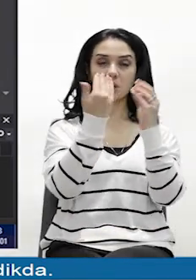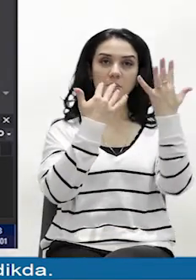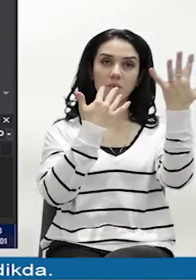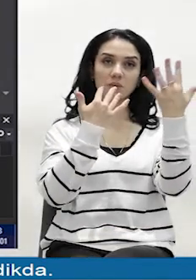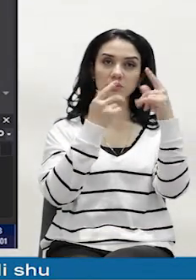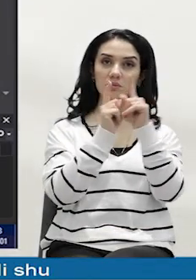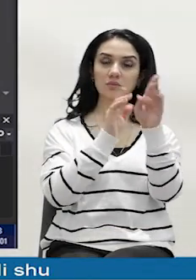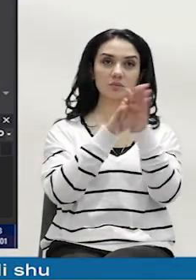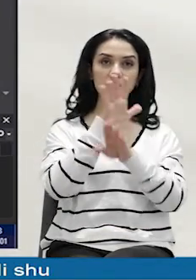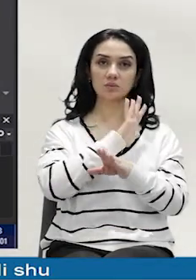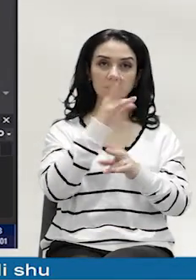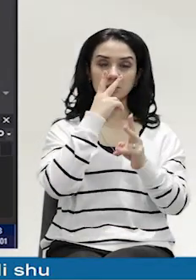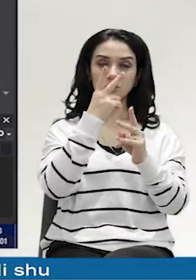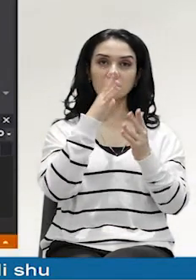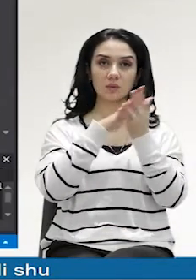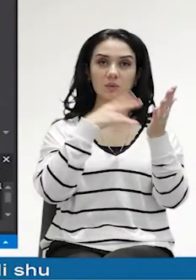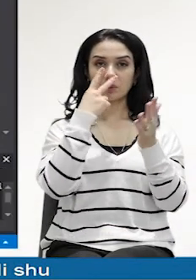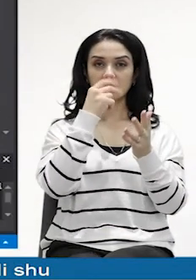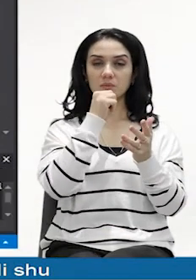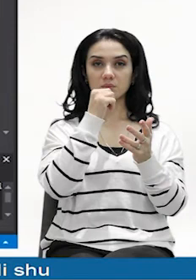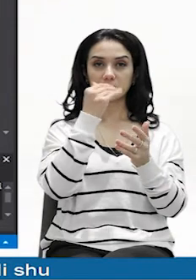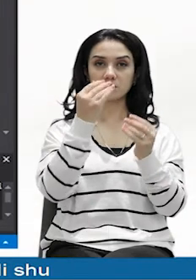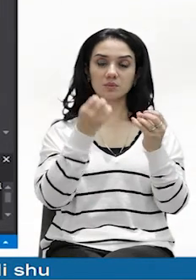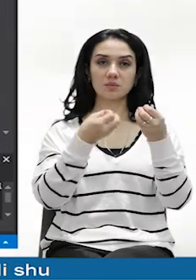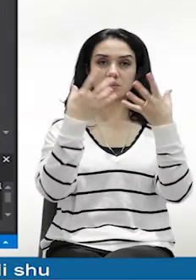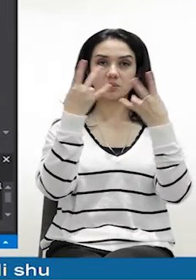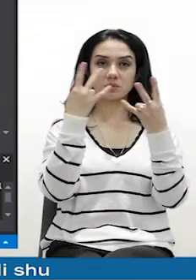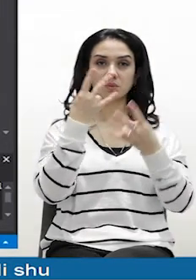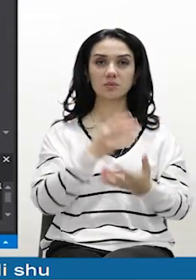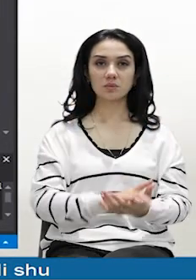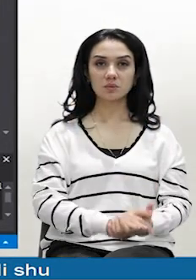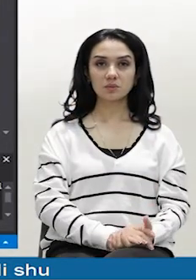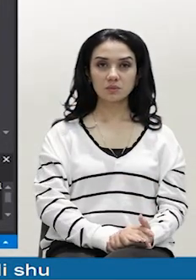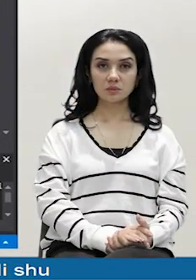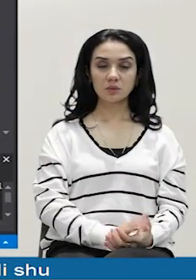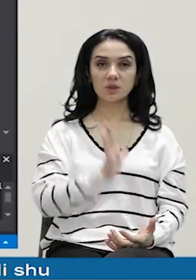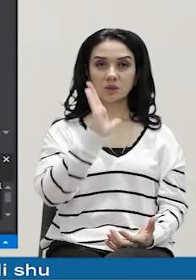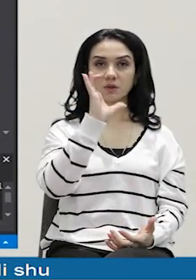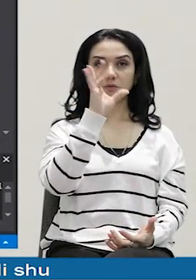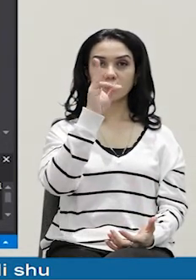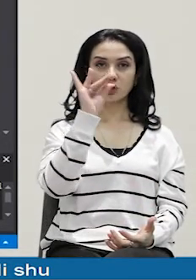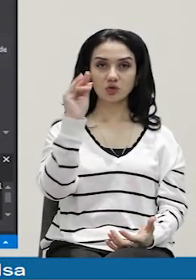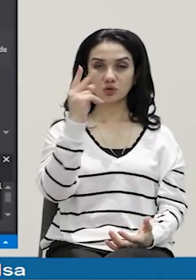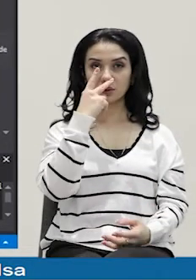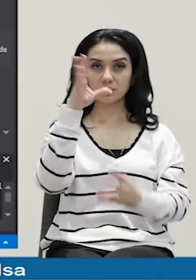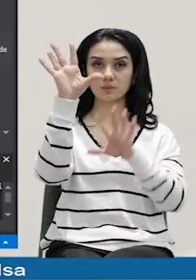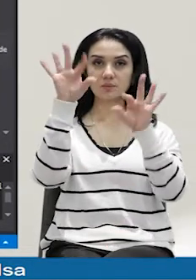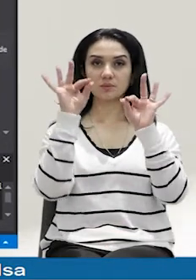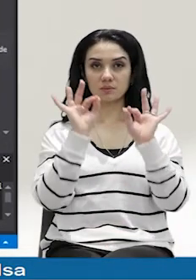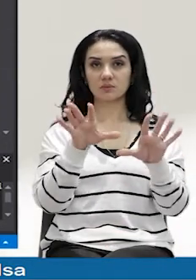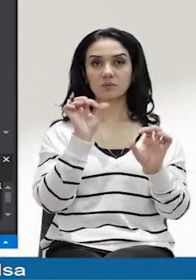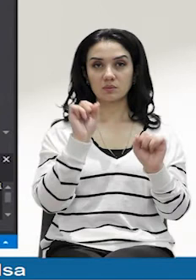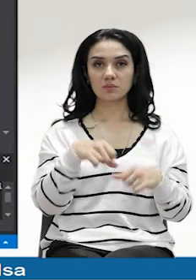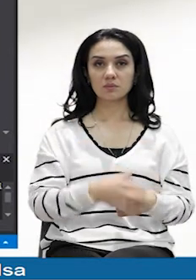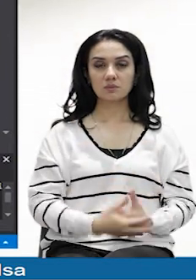amal bajarmadi-da hali. Endi davomidan bitta probel qo'yib bunisini chiqarish kerak. Endi switch bu tushuv ishimizni yana bajaramiz. Xuddi